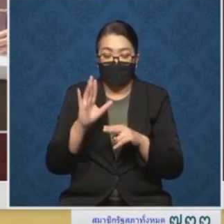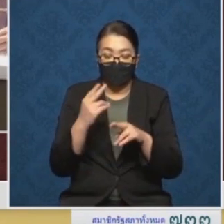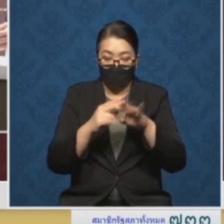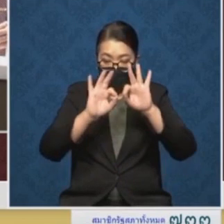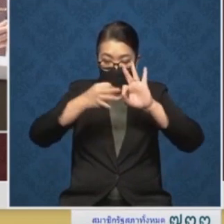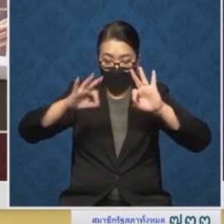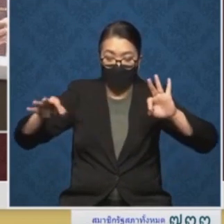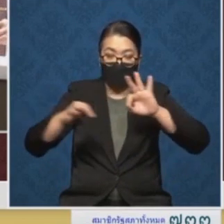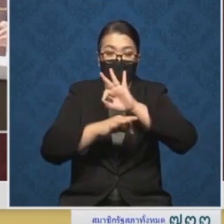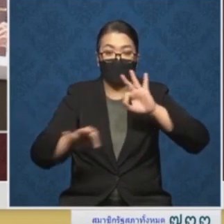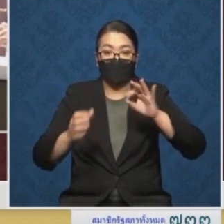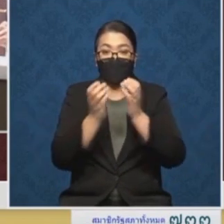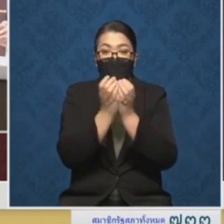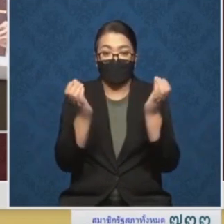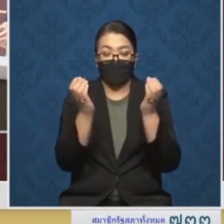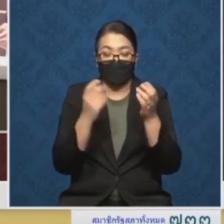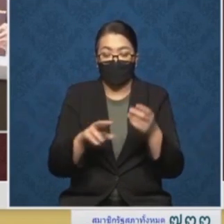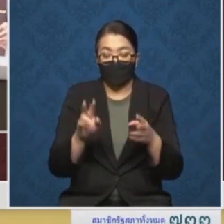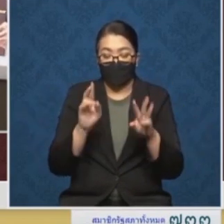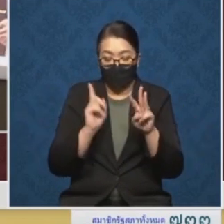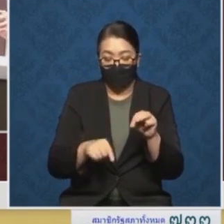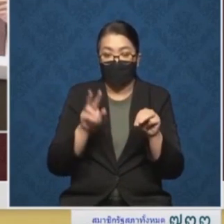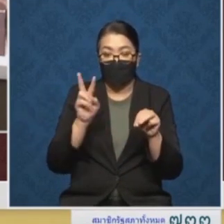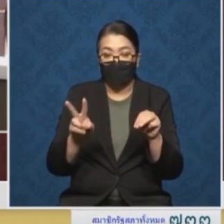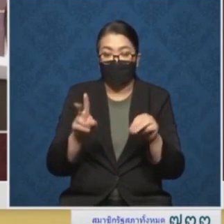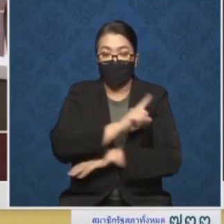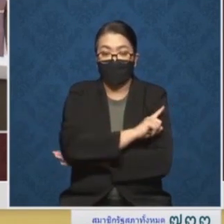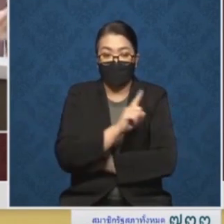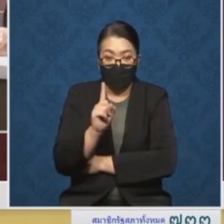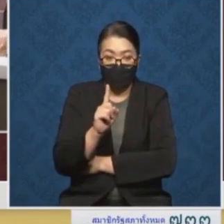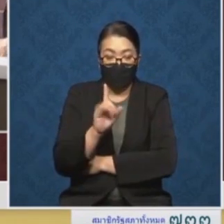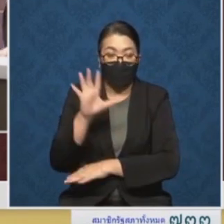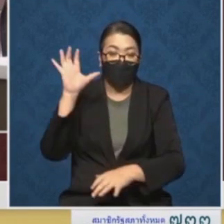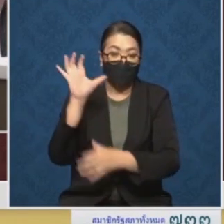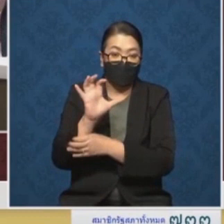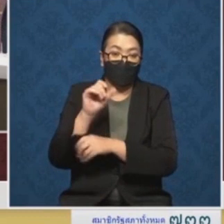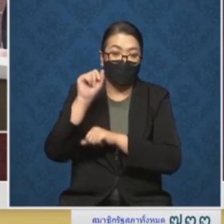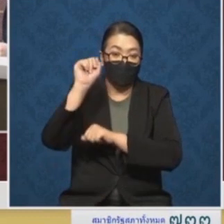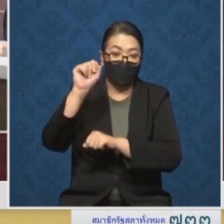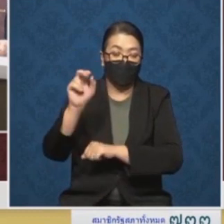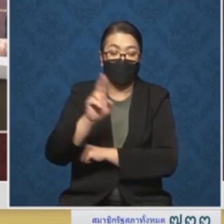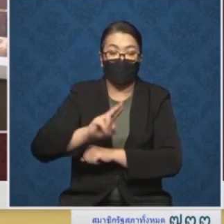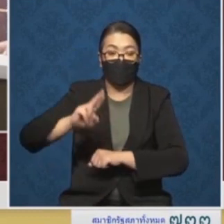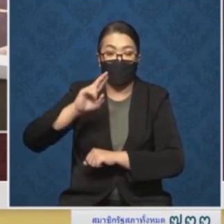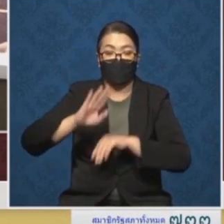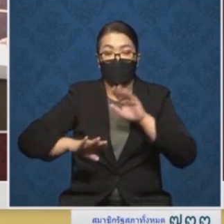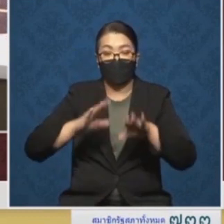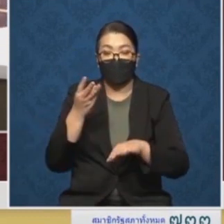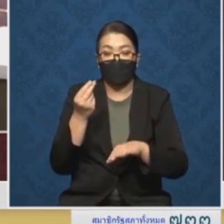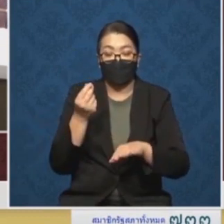มาตราสองเป็นการกำหนดวันที่รัฐธรรมนูญมีผลบังคับใช้มาตราส